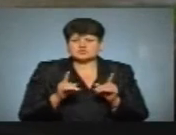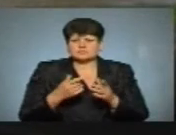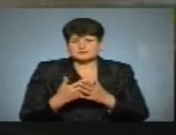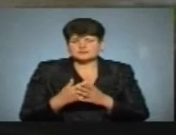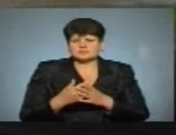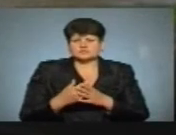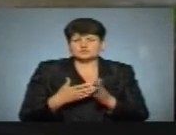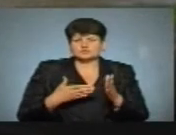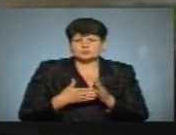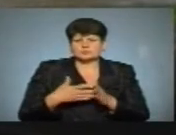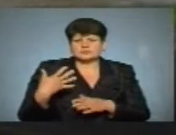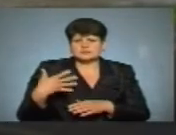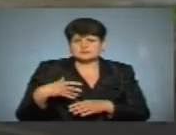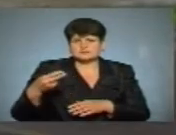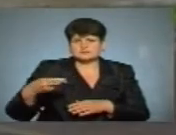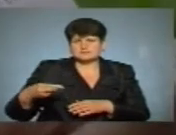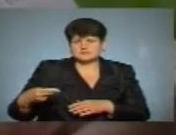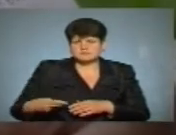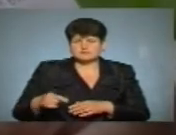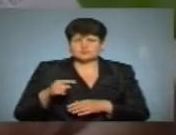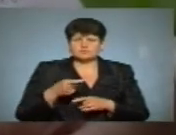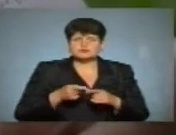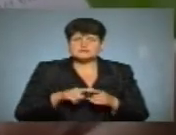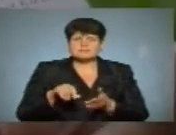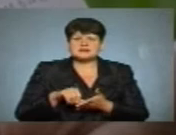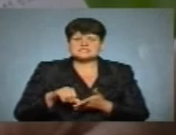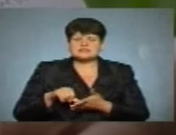півсотні підписів, тому що це представники